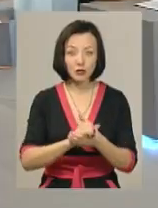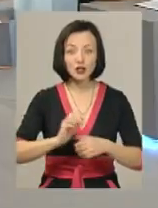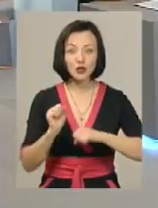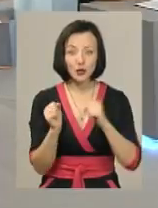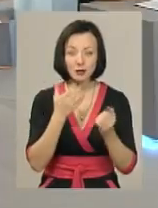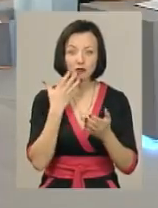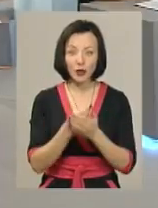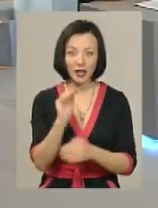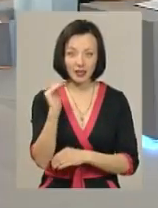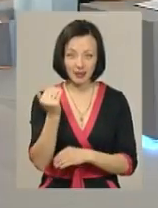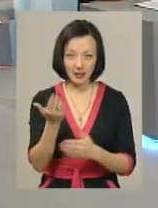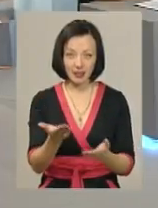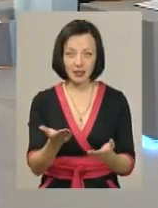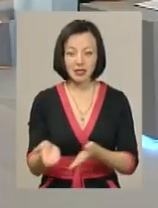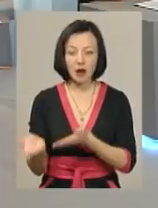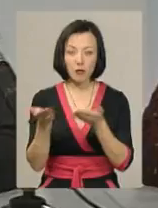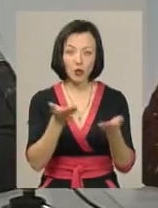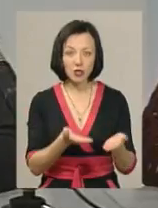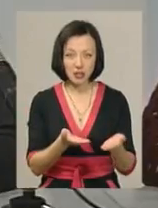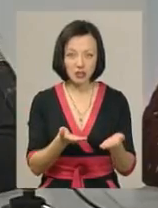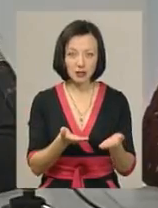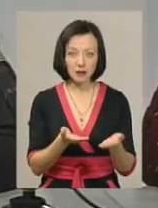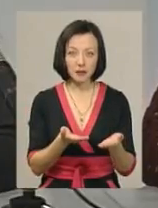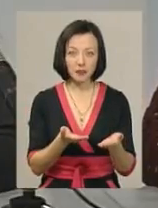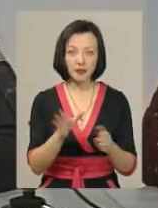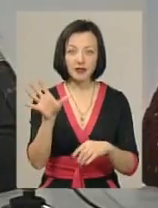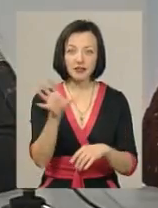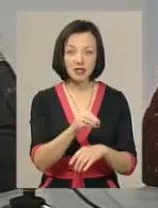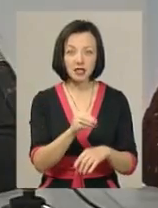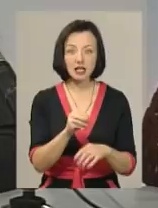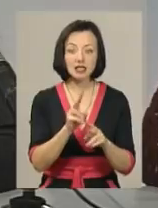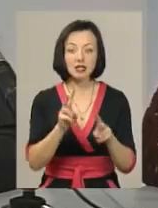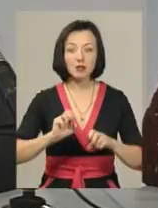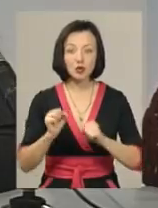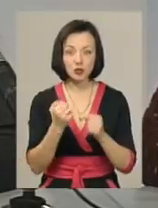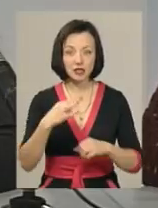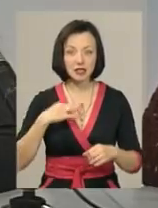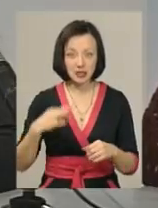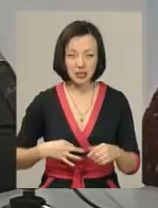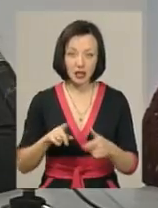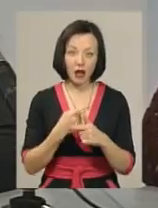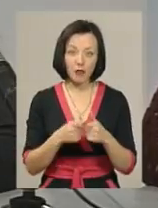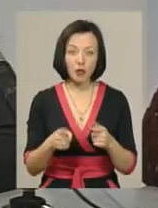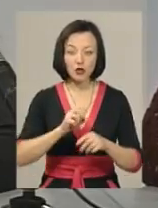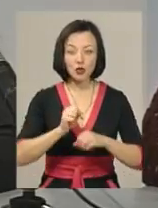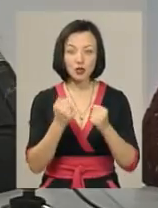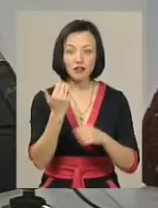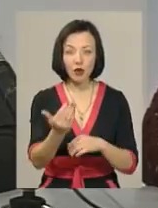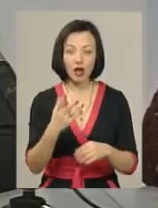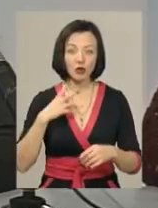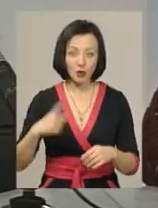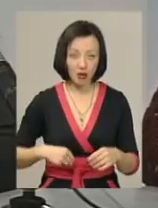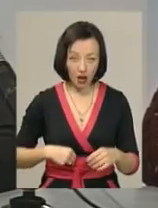друзями своєї дитини запросіть значить всіх дружить твій син або всіх з ким дружить Твоя